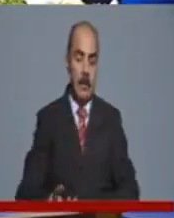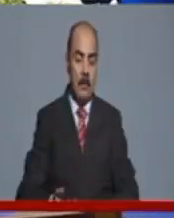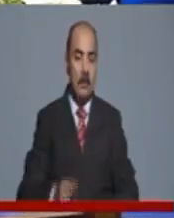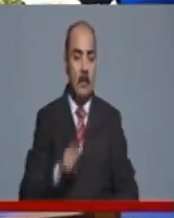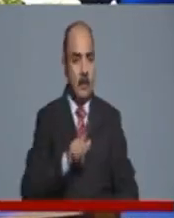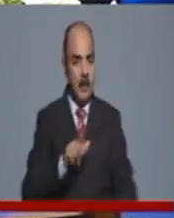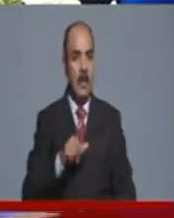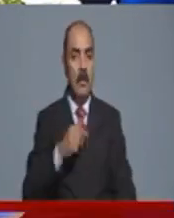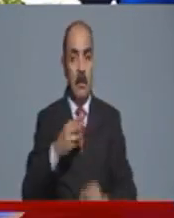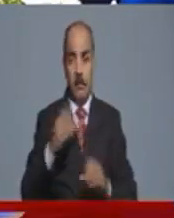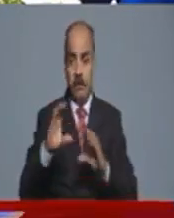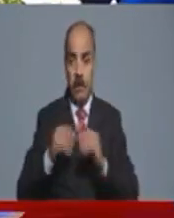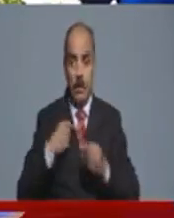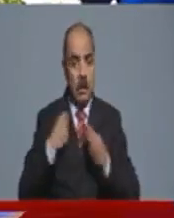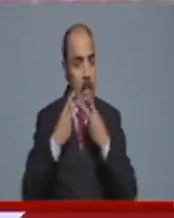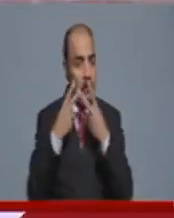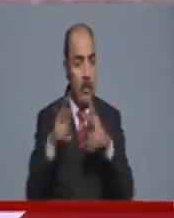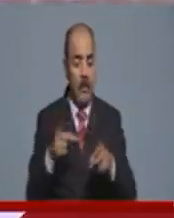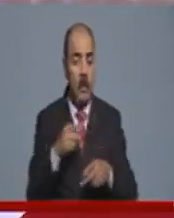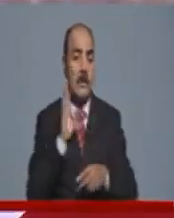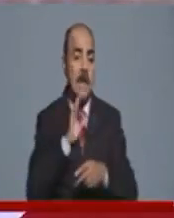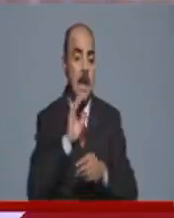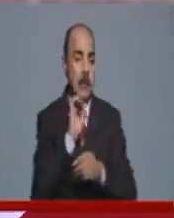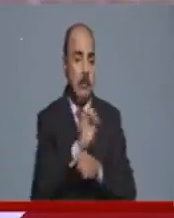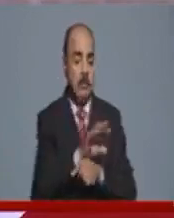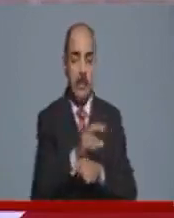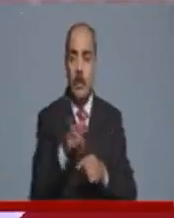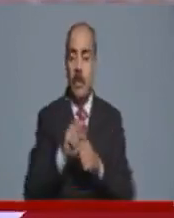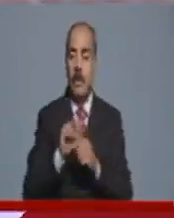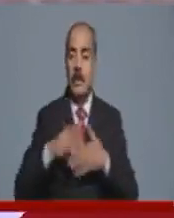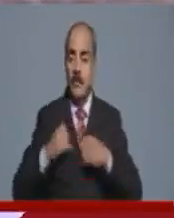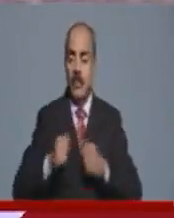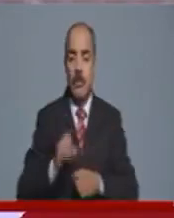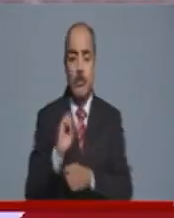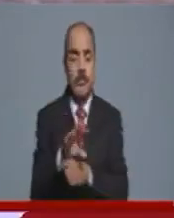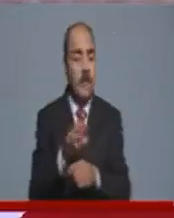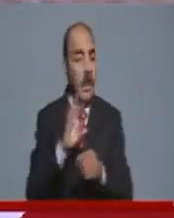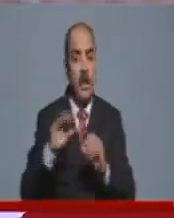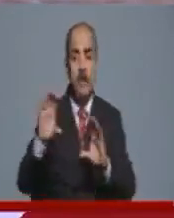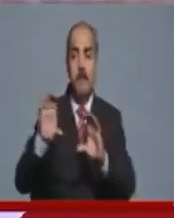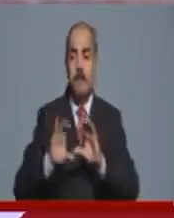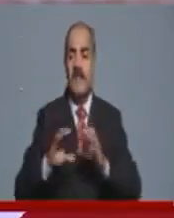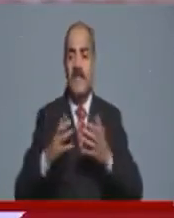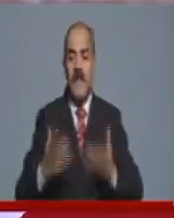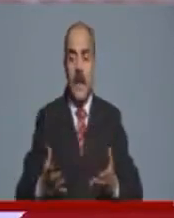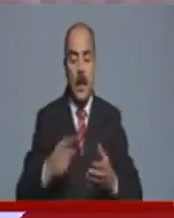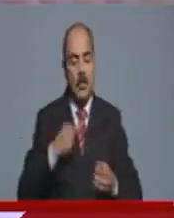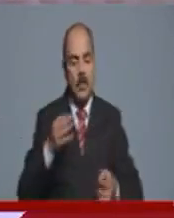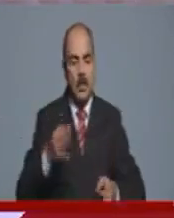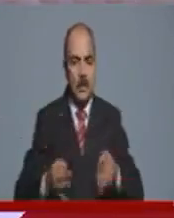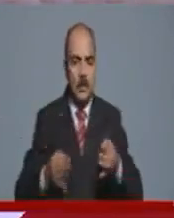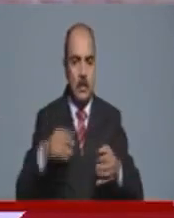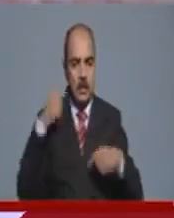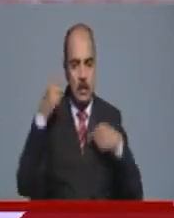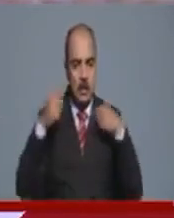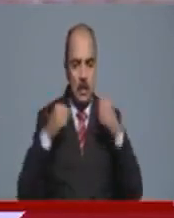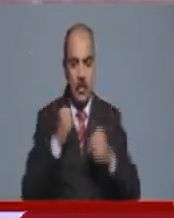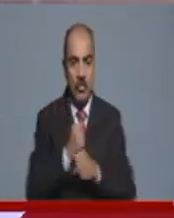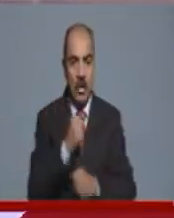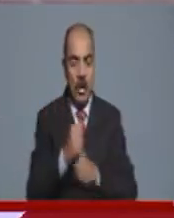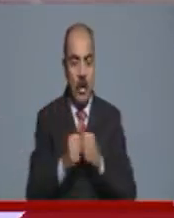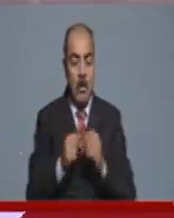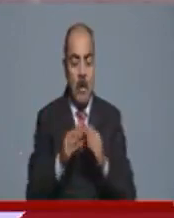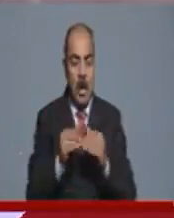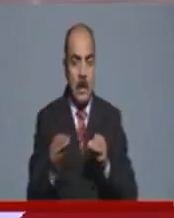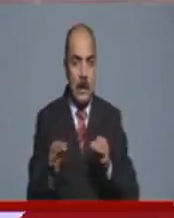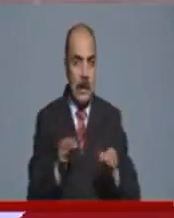اقدر اصرف على التعليم واقدر اصرف على الصحه لازم يكون عندي دخل، والدخل ده لازم يتناسب مع ظروف الدول